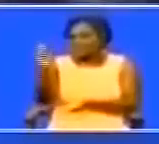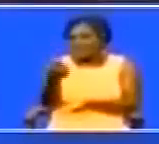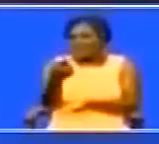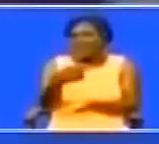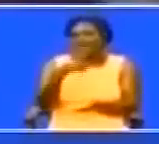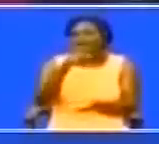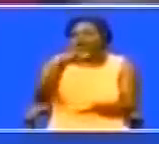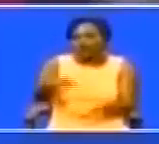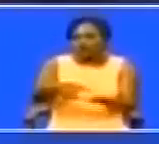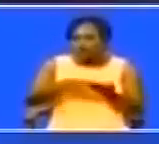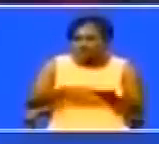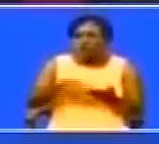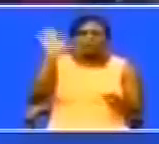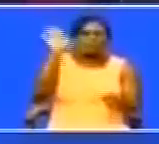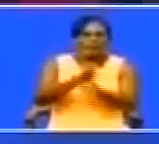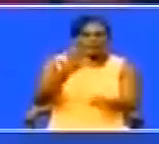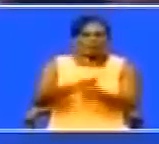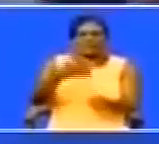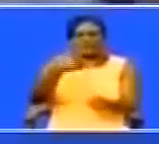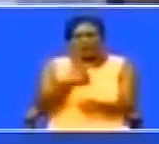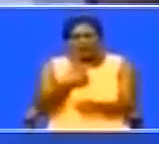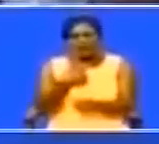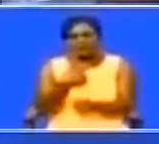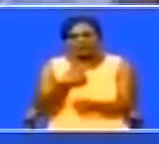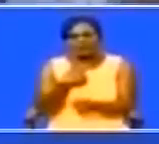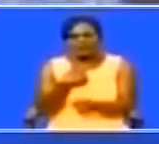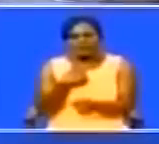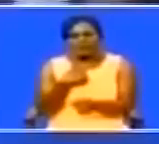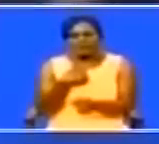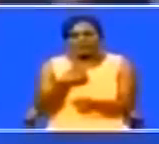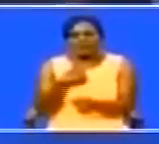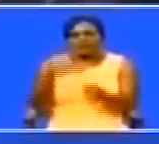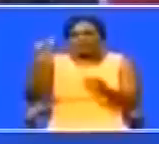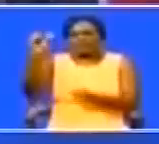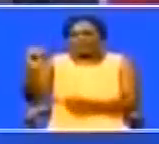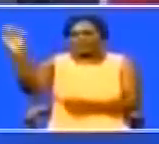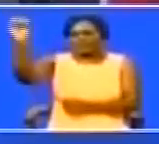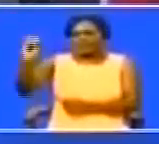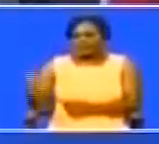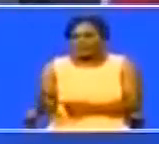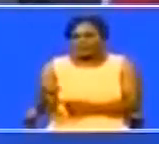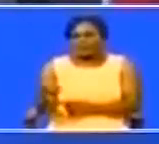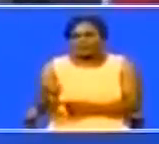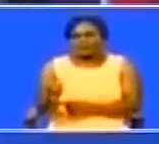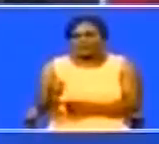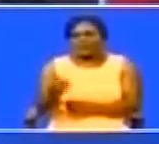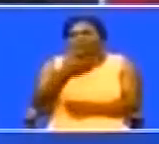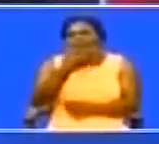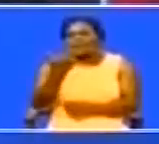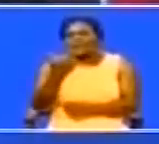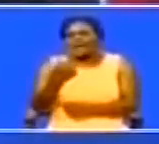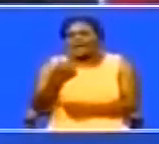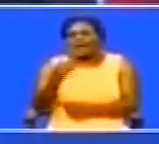madeni yake kutoka trilioni 1.8 hadi 2.6 ikiwa ni asilimia 50. You are only better than